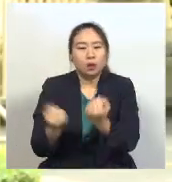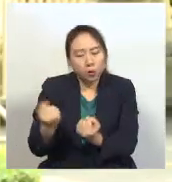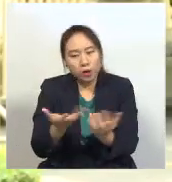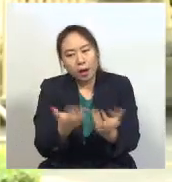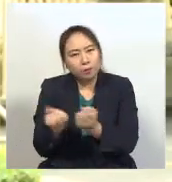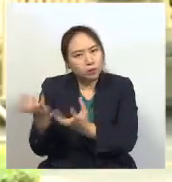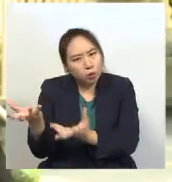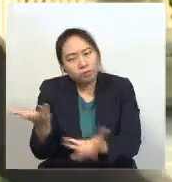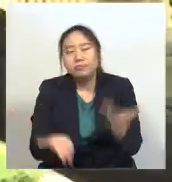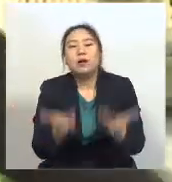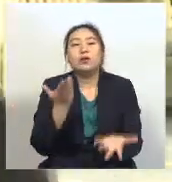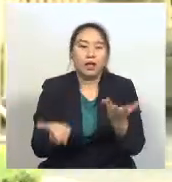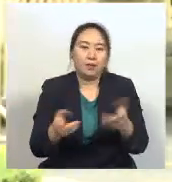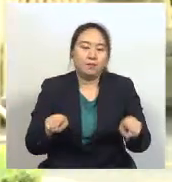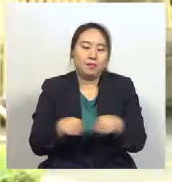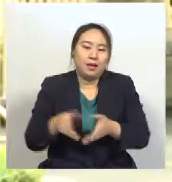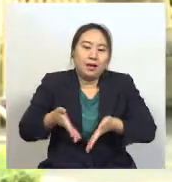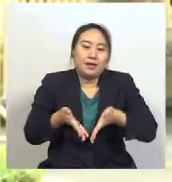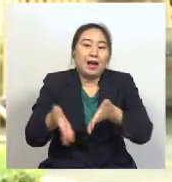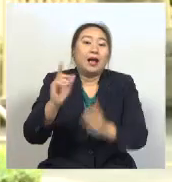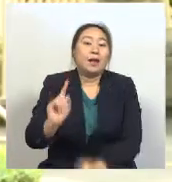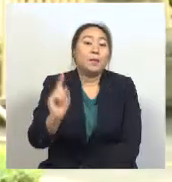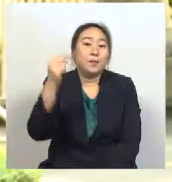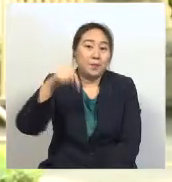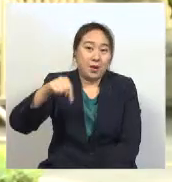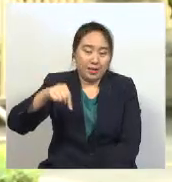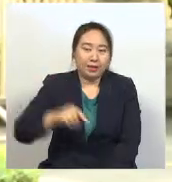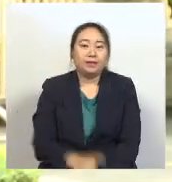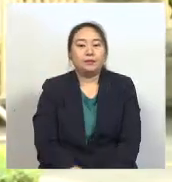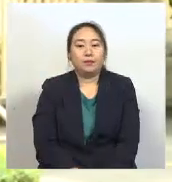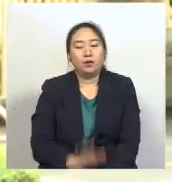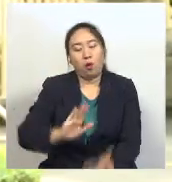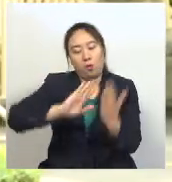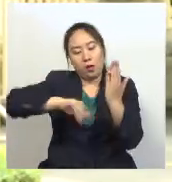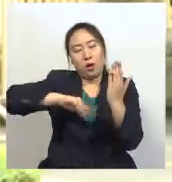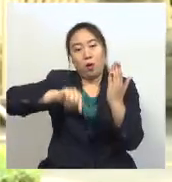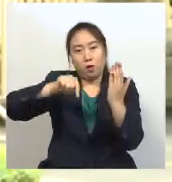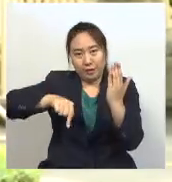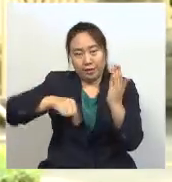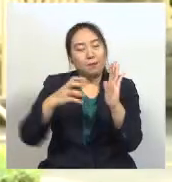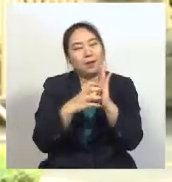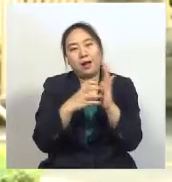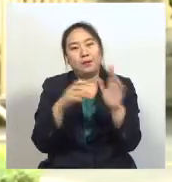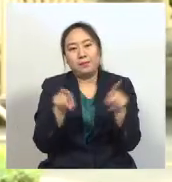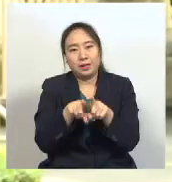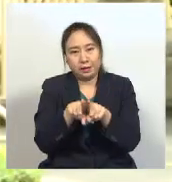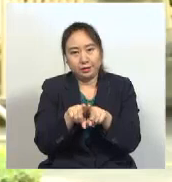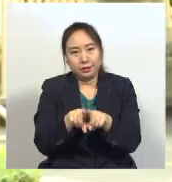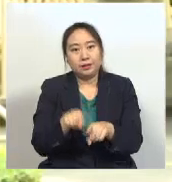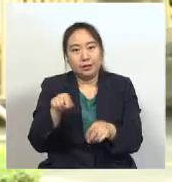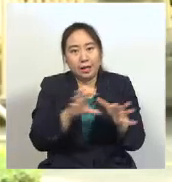ต่ทั้งนี้เพื่อจะเปิดเส้นทางใหม่เข้ามาในพื้นที่ของเราภาคตะวันออกนะรวมทั้งภาคกลางด้วยจุ